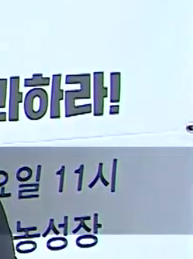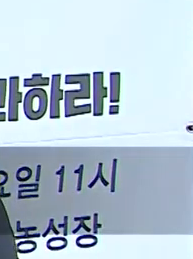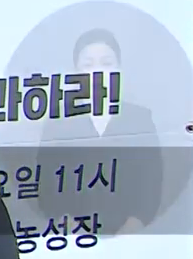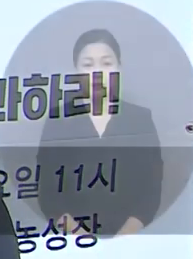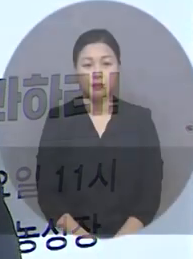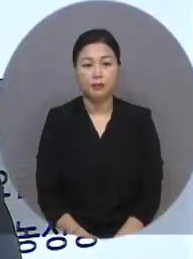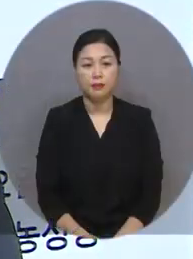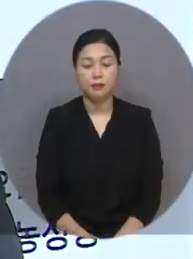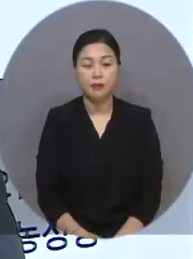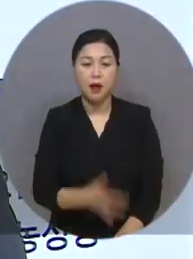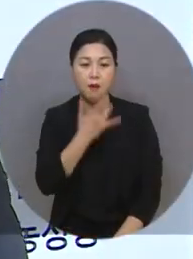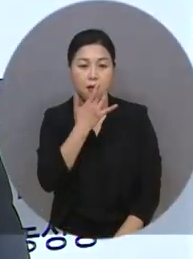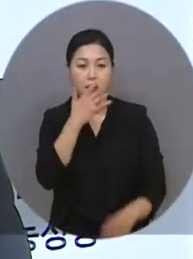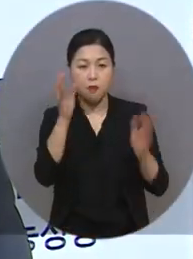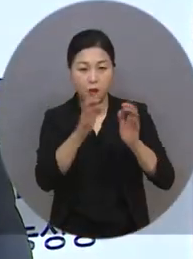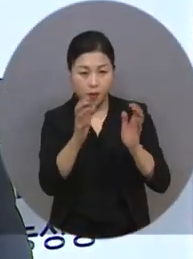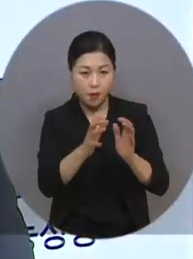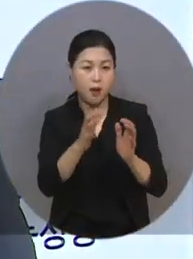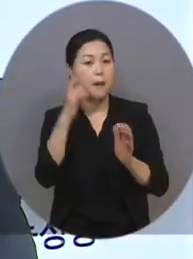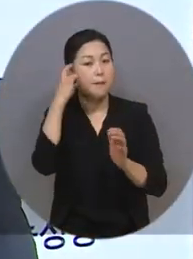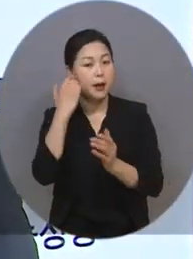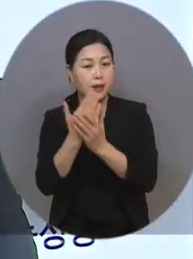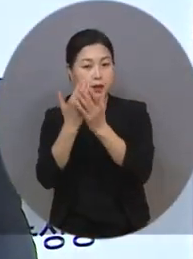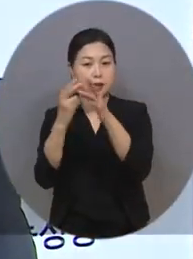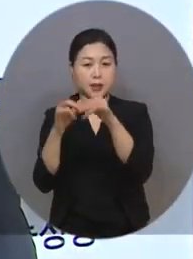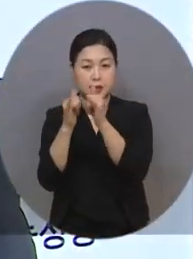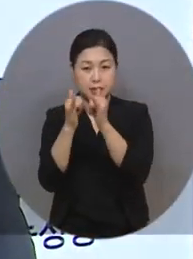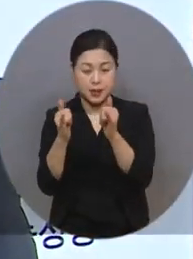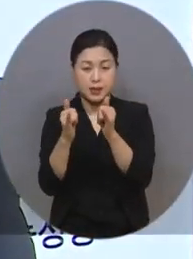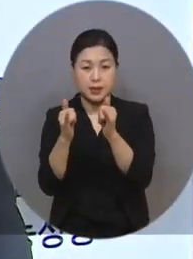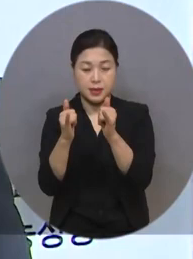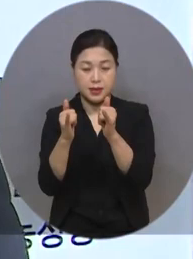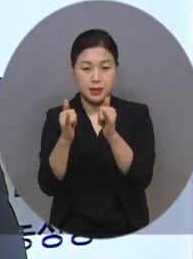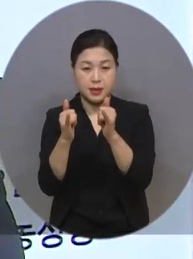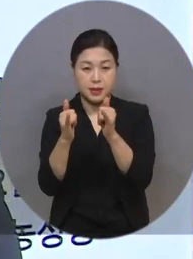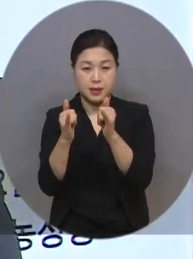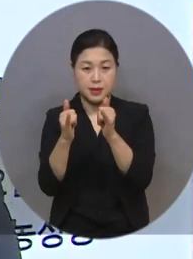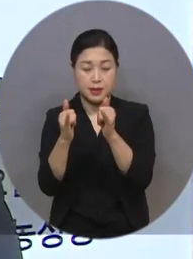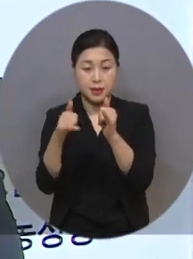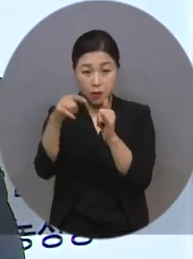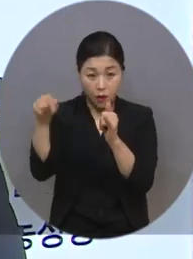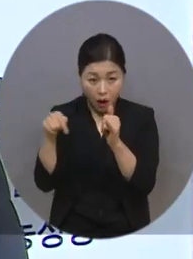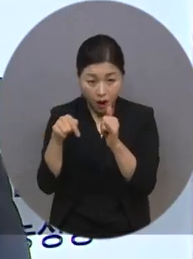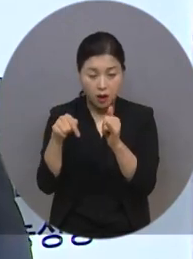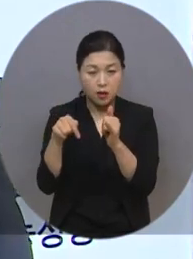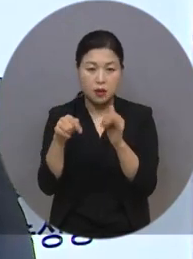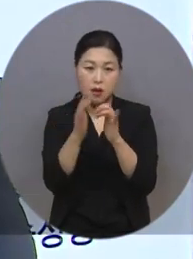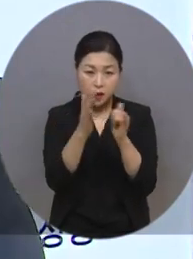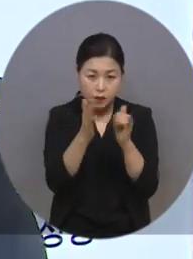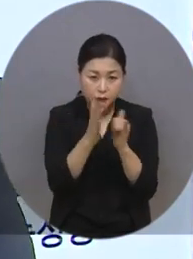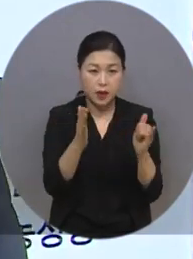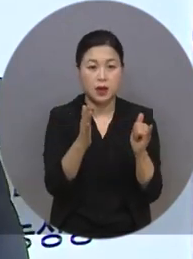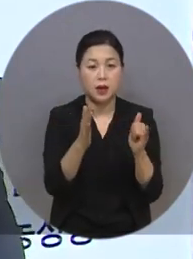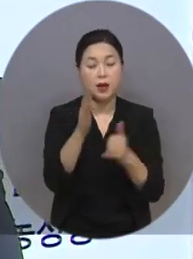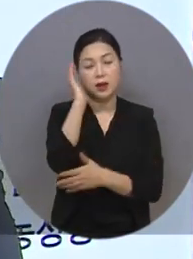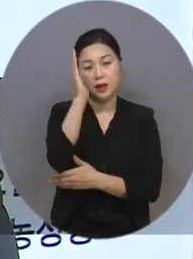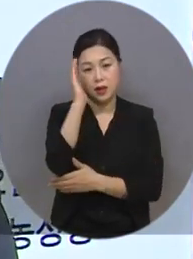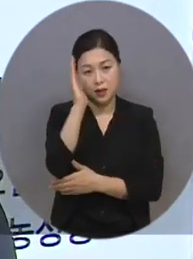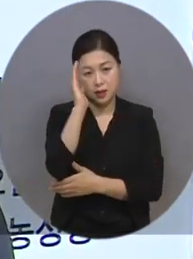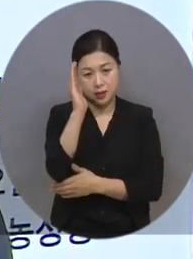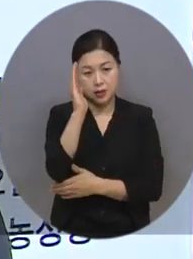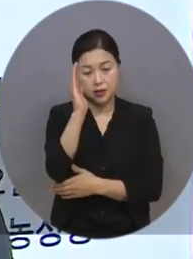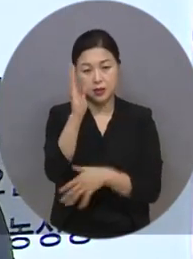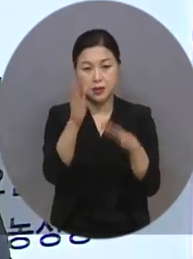하여 집회는 우리 발달장애인, 발달장애를 가진 당사자와 그 가족의